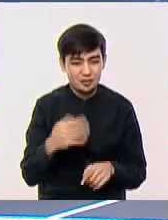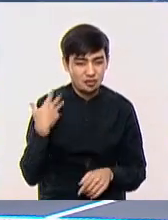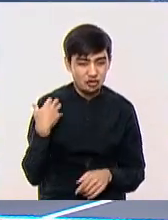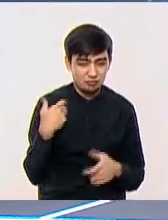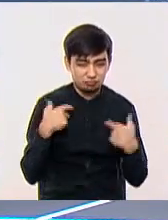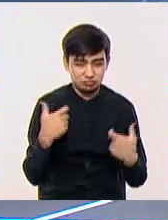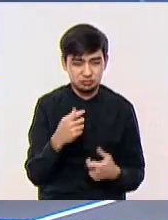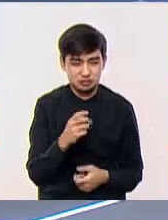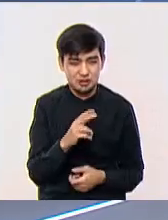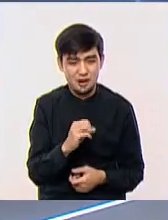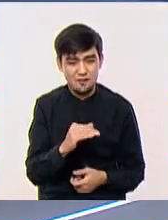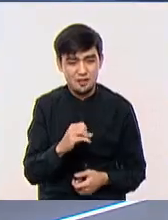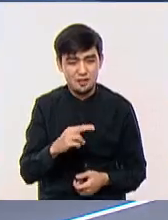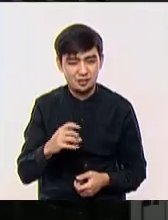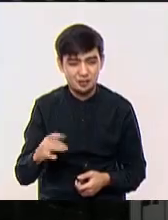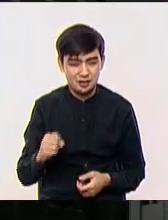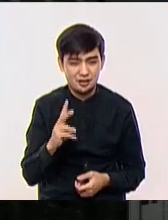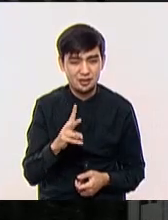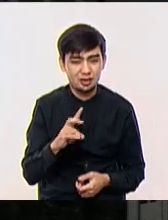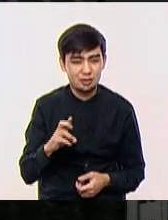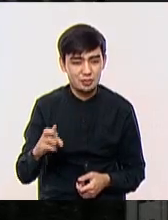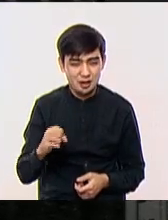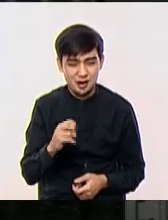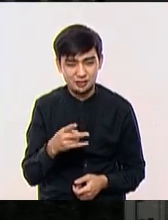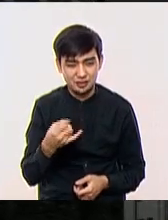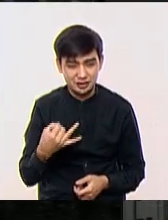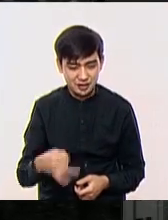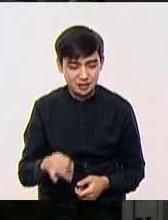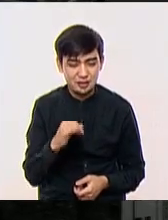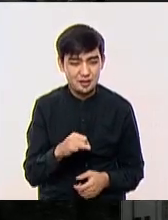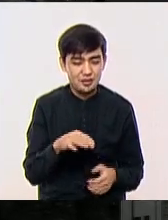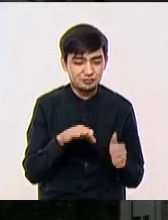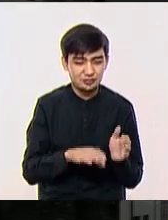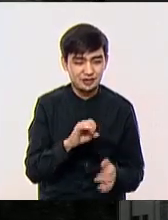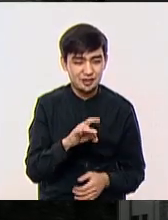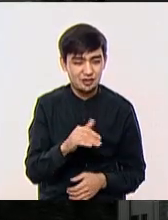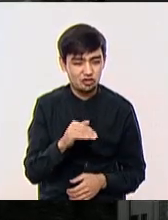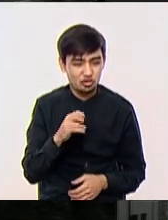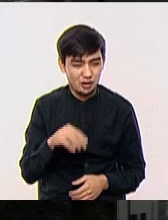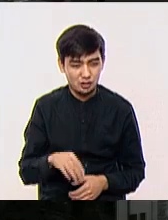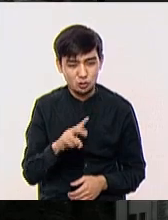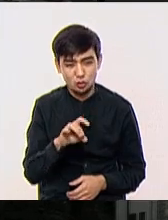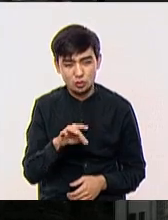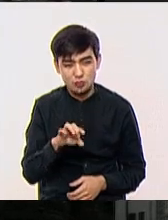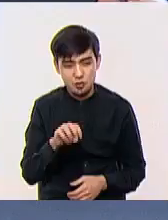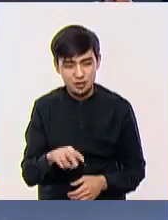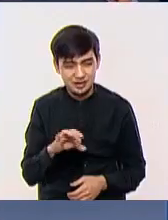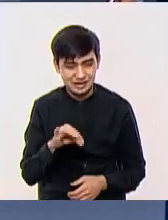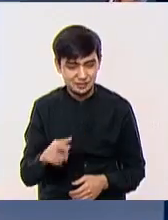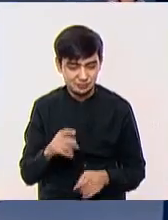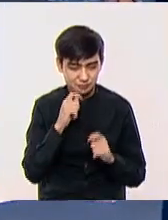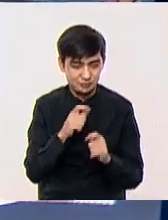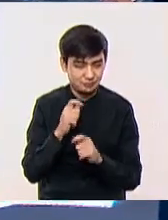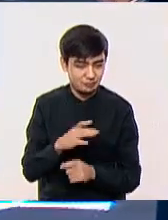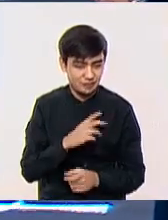начальника кафедры пограничной академии КНБ Андрея Кабдинова и младшего сержанта полиции Нурбулсына Алмасова.